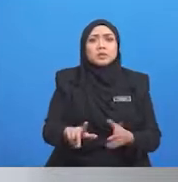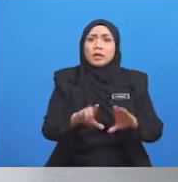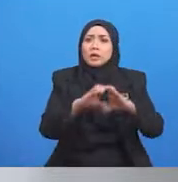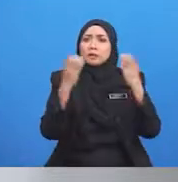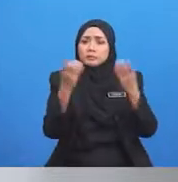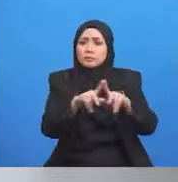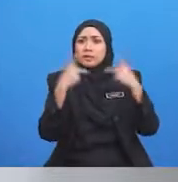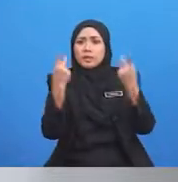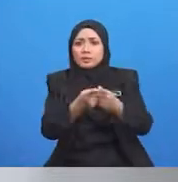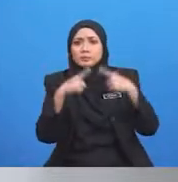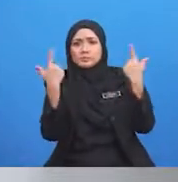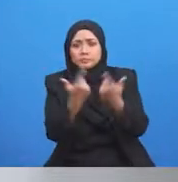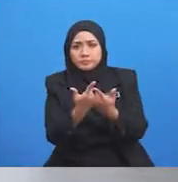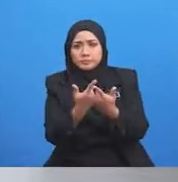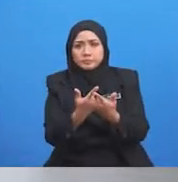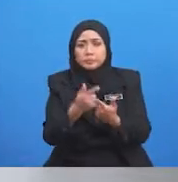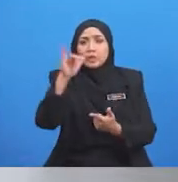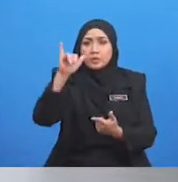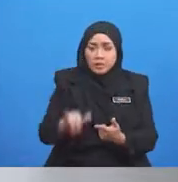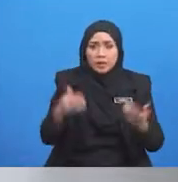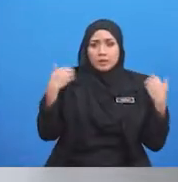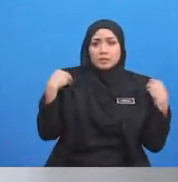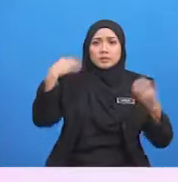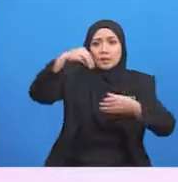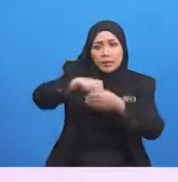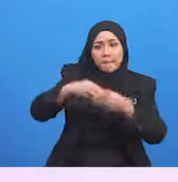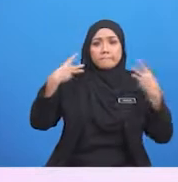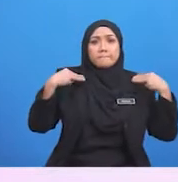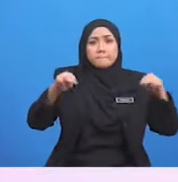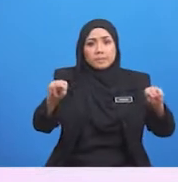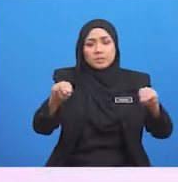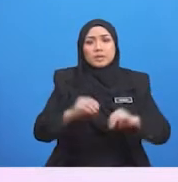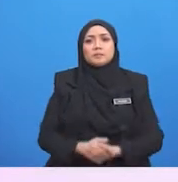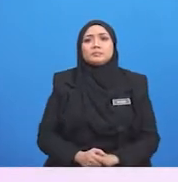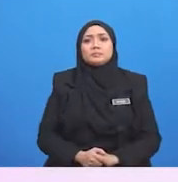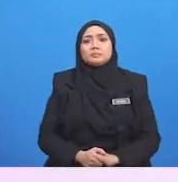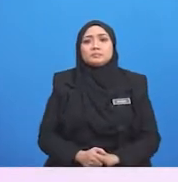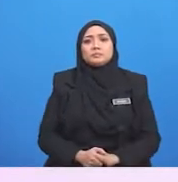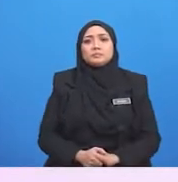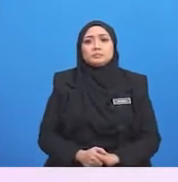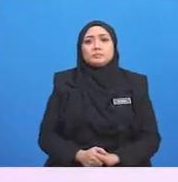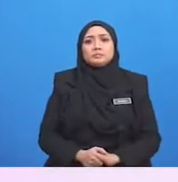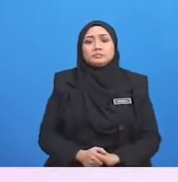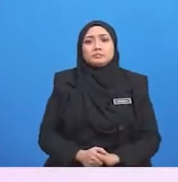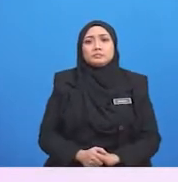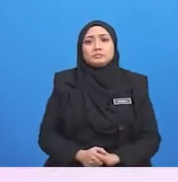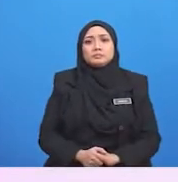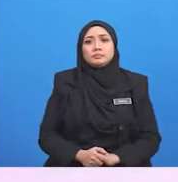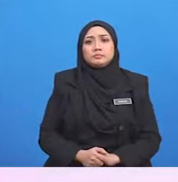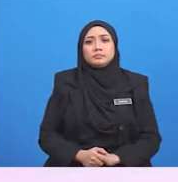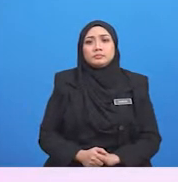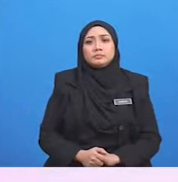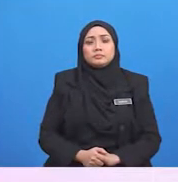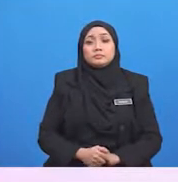klasifikasi produk yang wujud di dalam pasaran. Para pelajar sekalian,